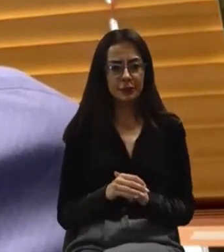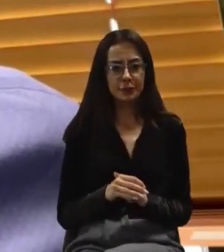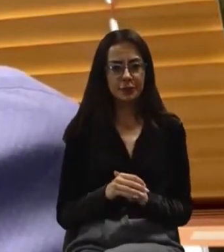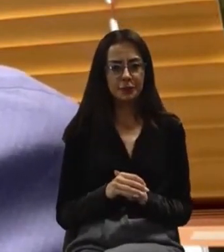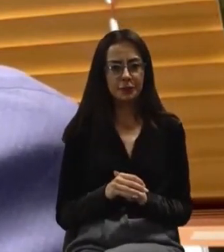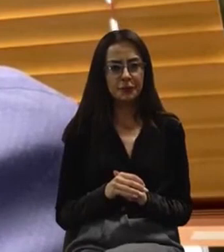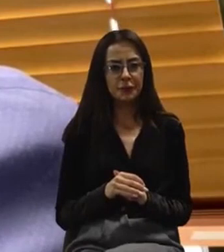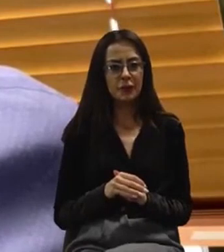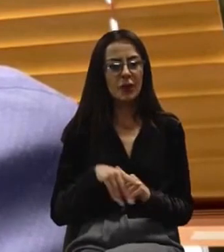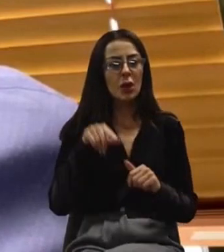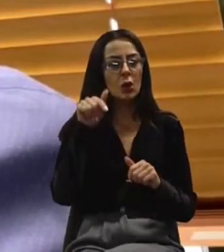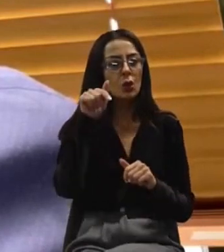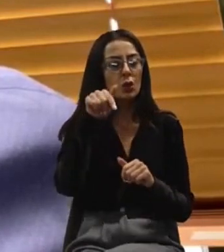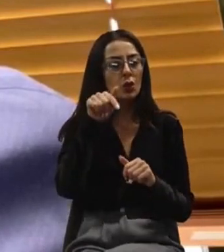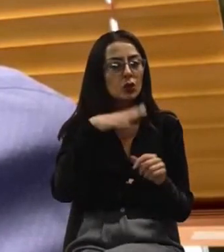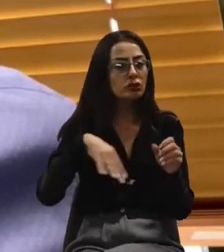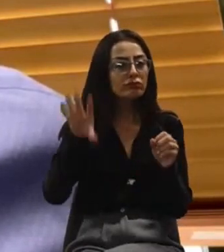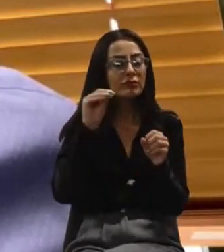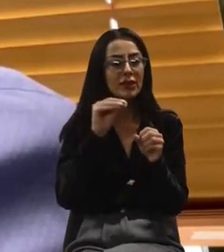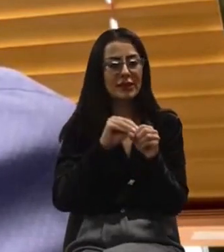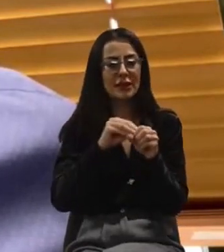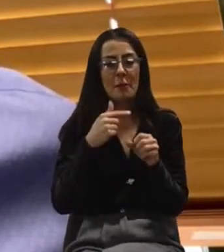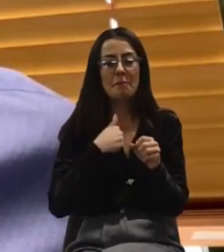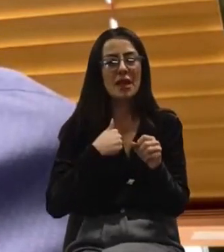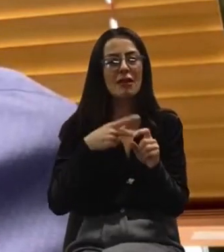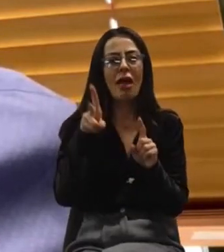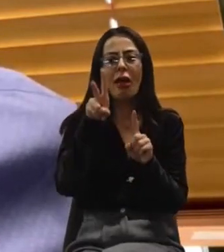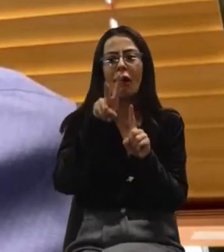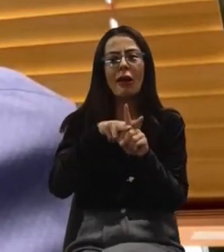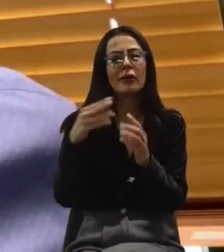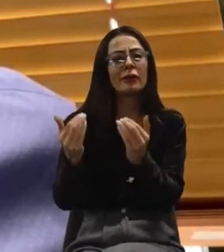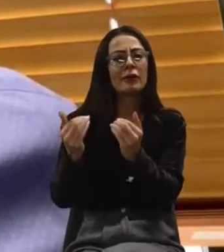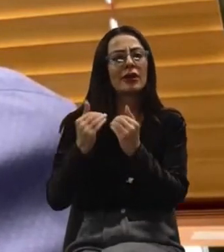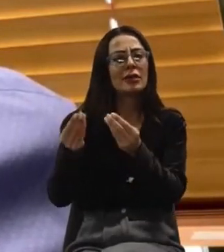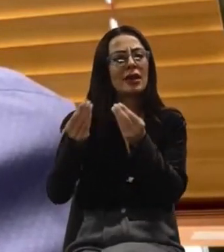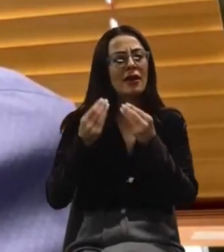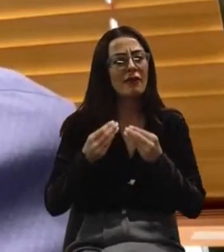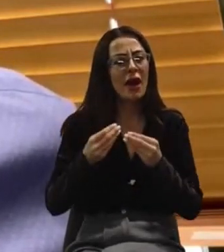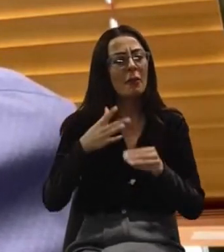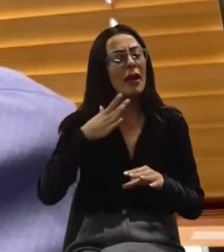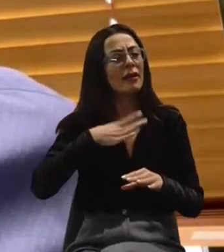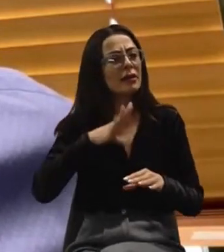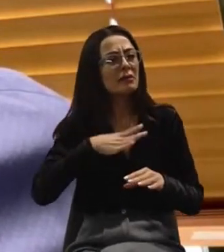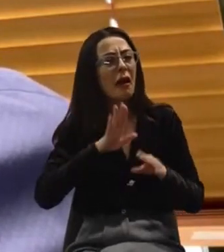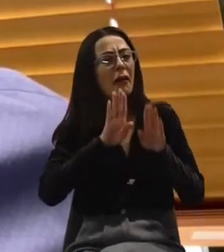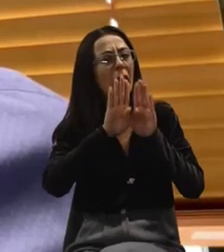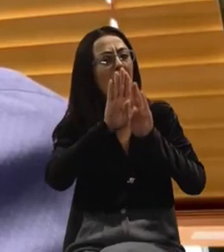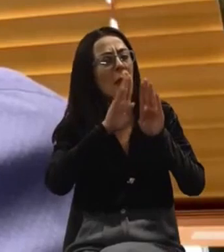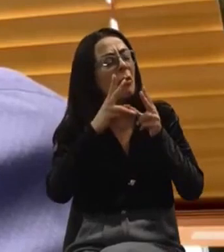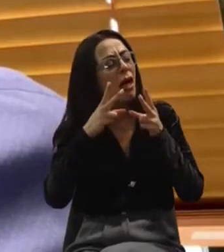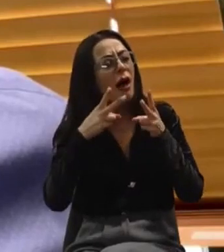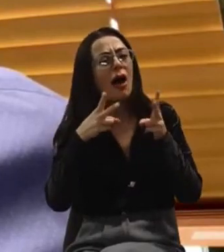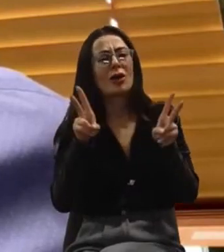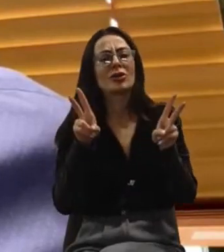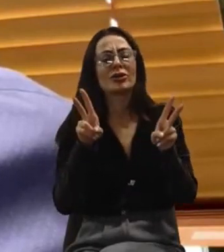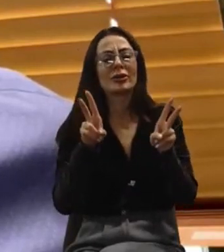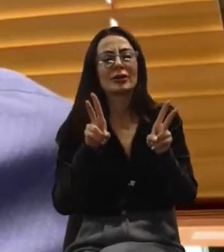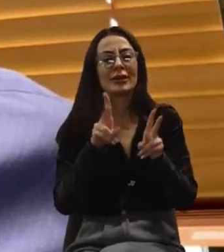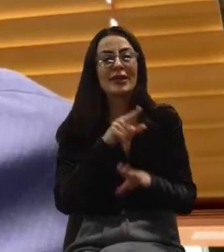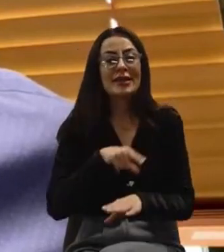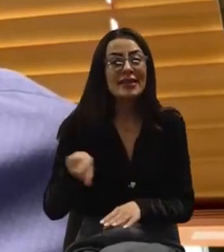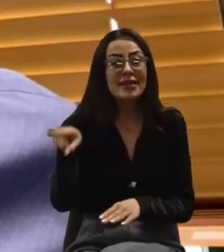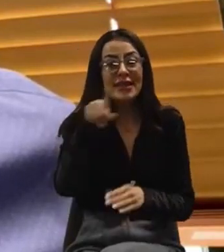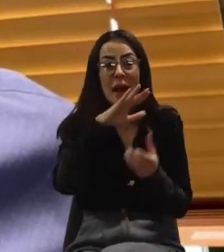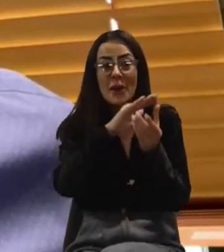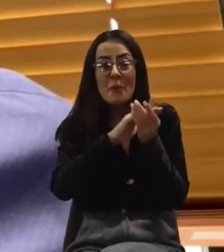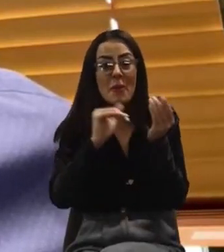Bu çerçevede bize katkı vermek isteyen herkese kapımız sonuna kadar açık Sizlerde mezun